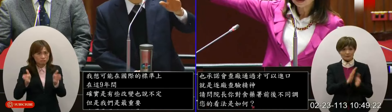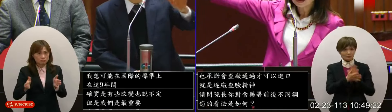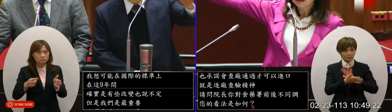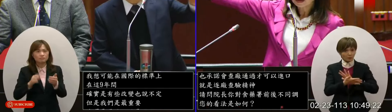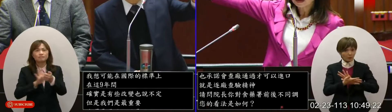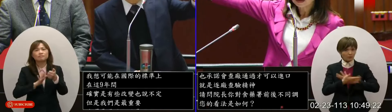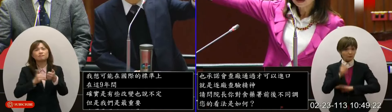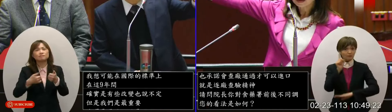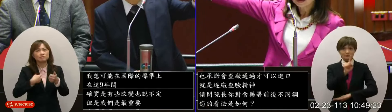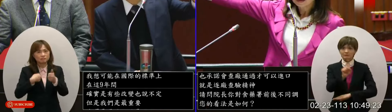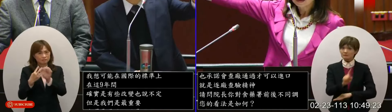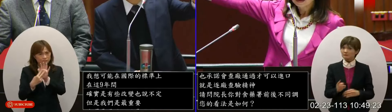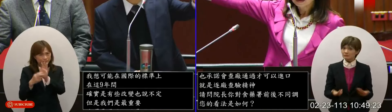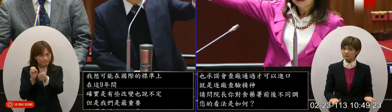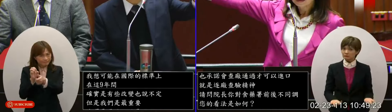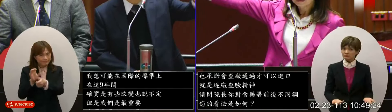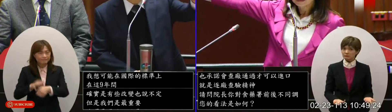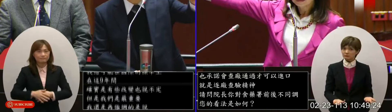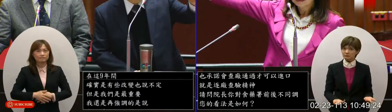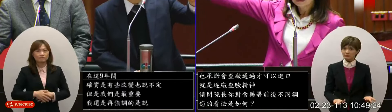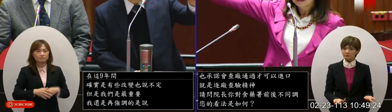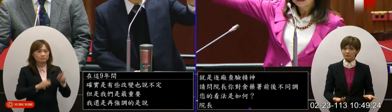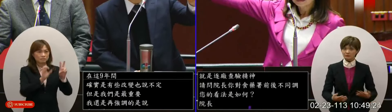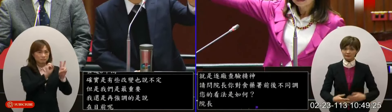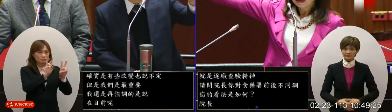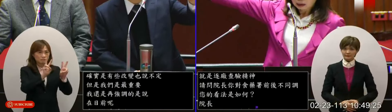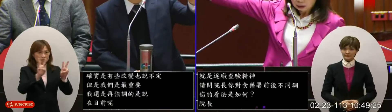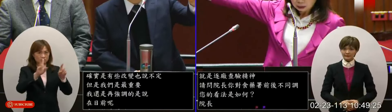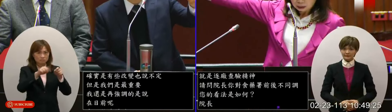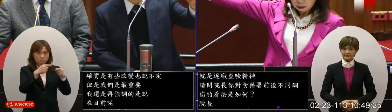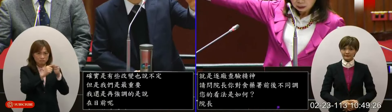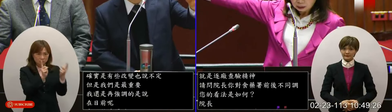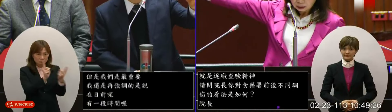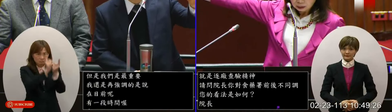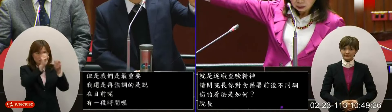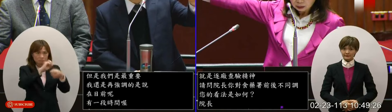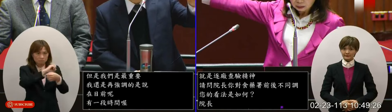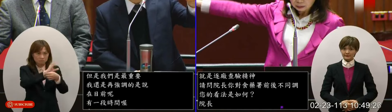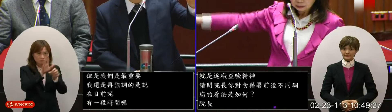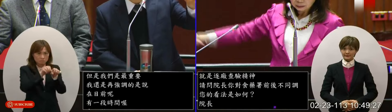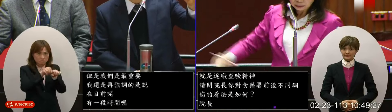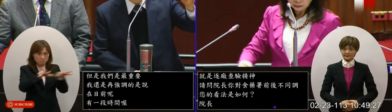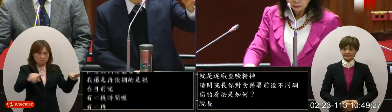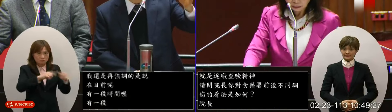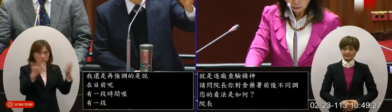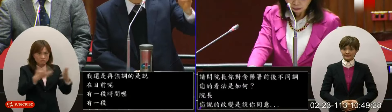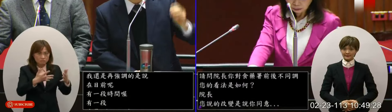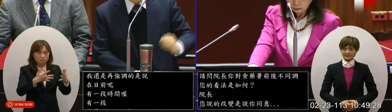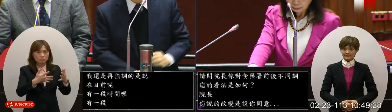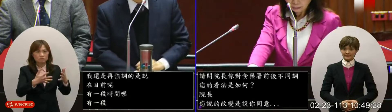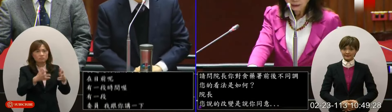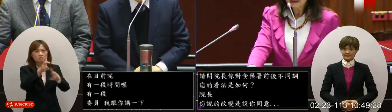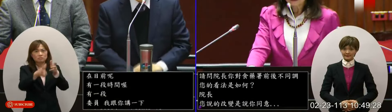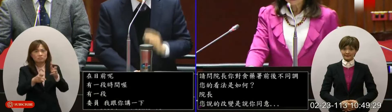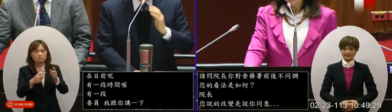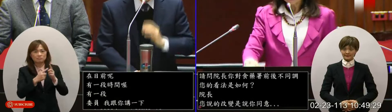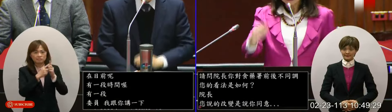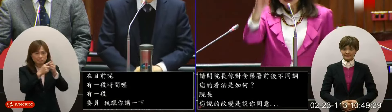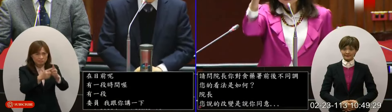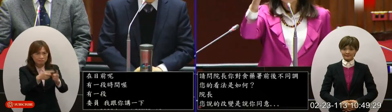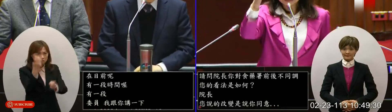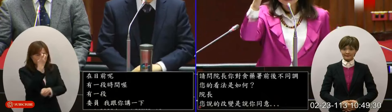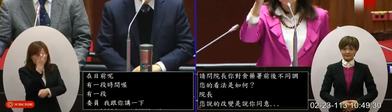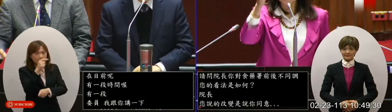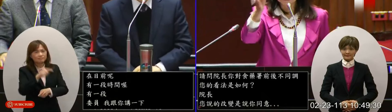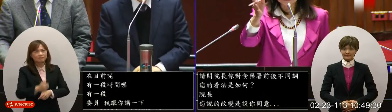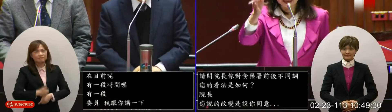员，我跟你讲一下，这个2023年面临到 COVID-19 哈，我们茶厂实际上也是有一些困难了。